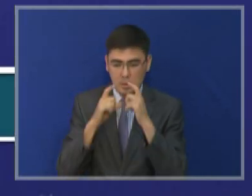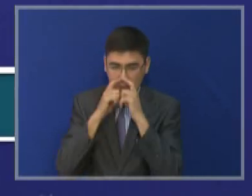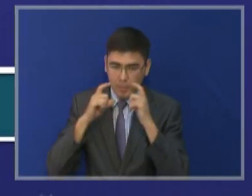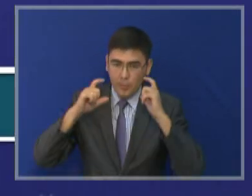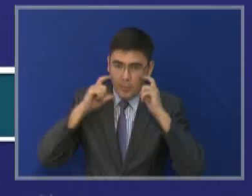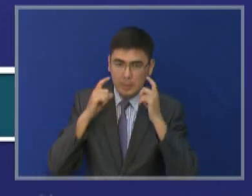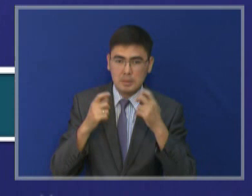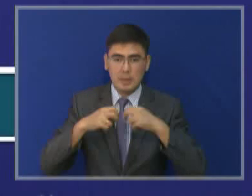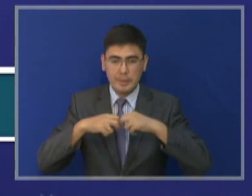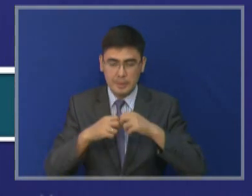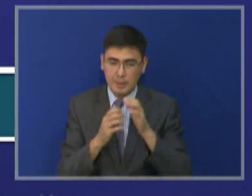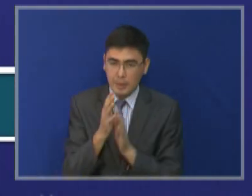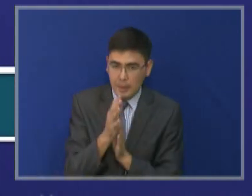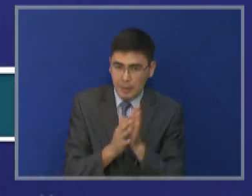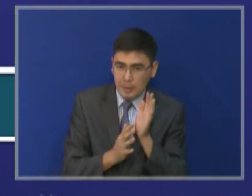яғни